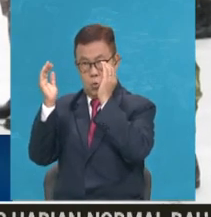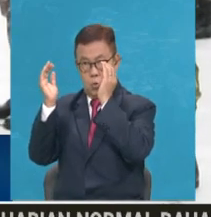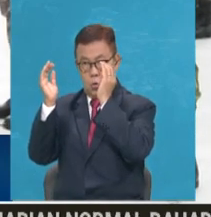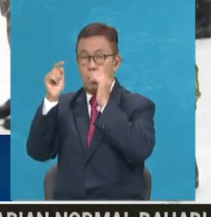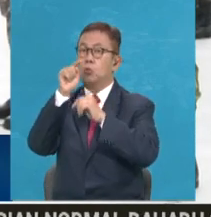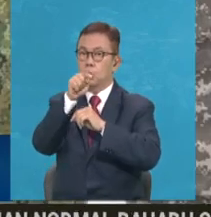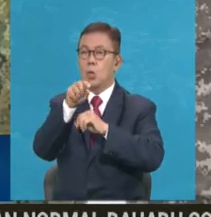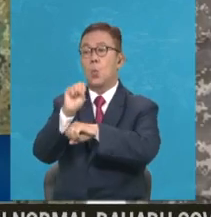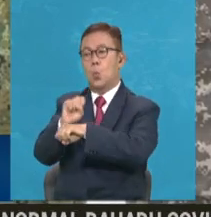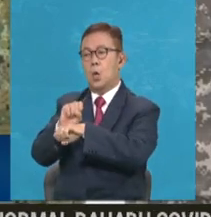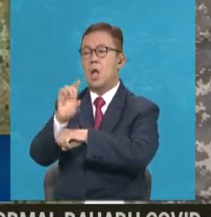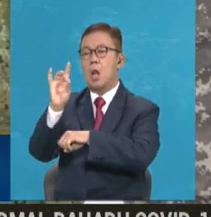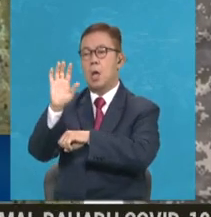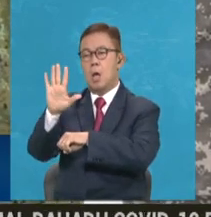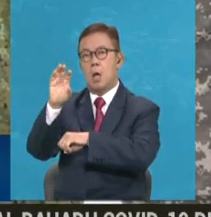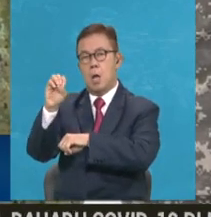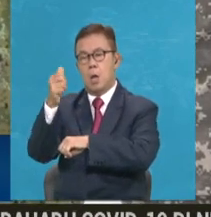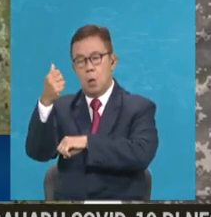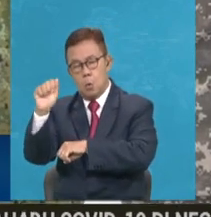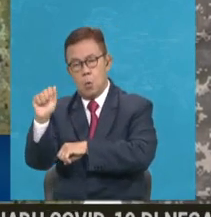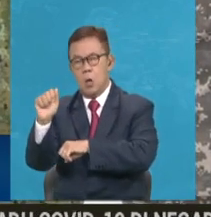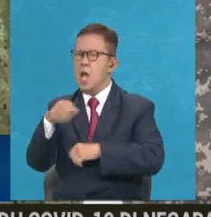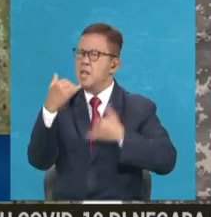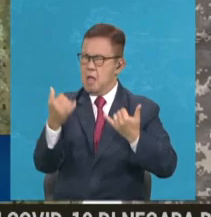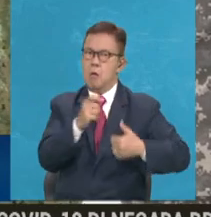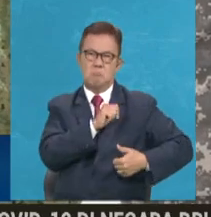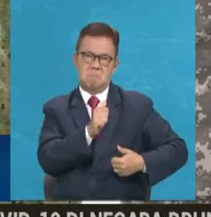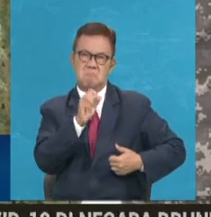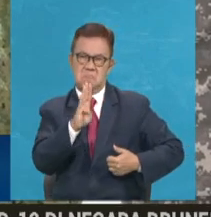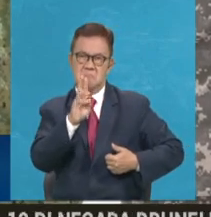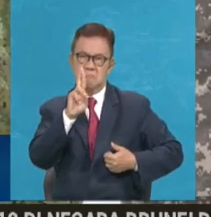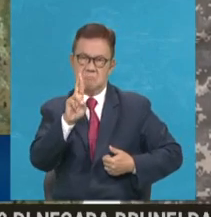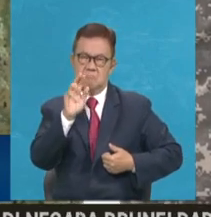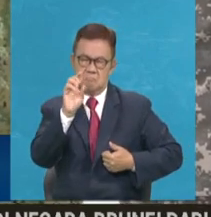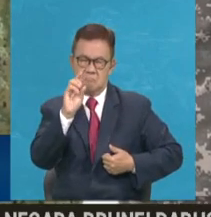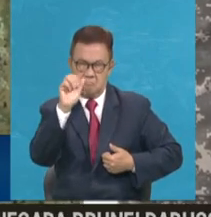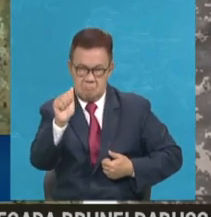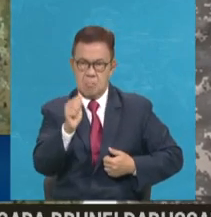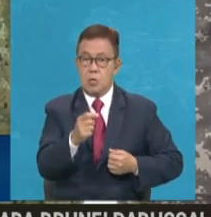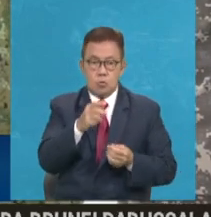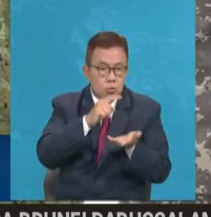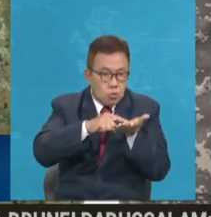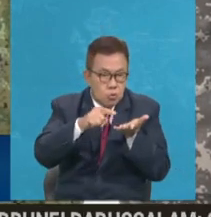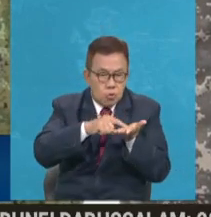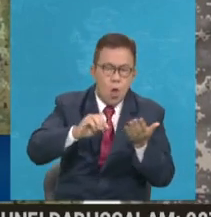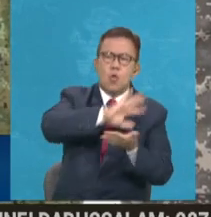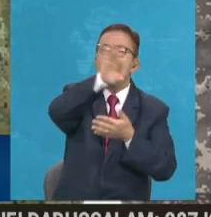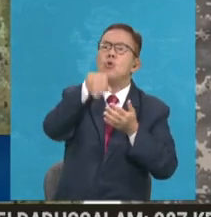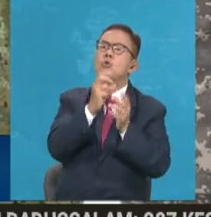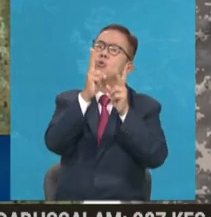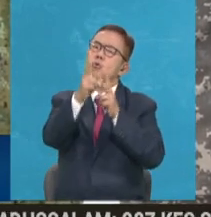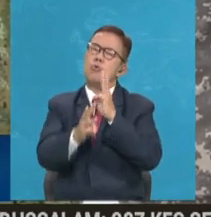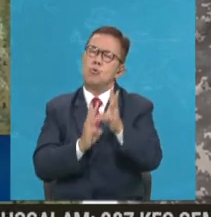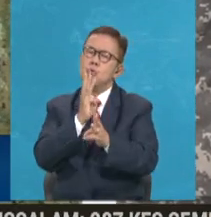85010 abdp komited untuk menyumbang kepada keamanan dan kestabilan serantau dan antara bangsa Sebagai